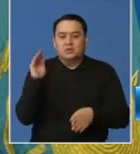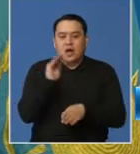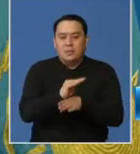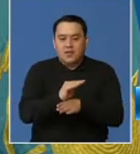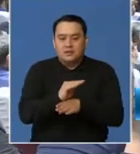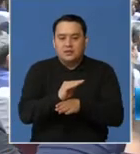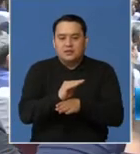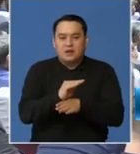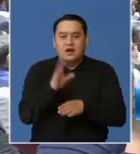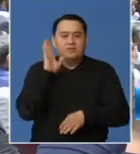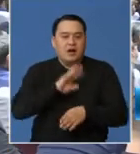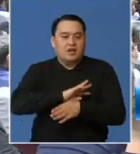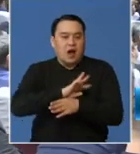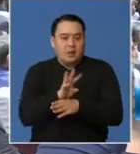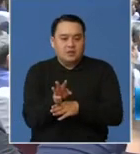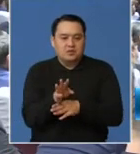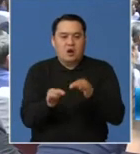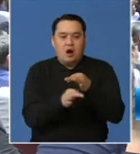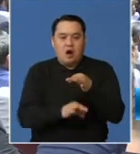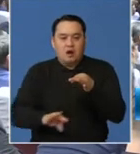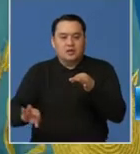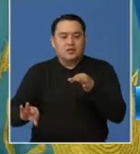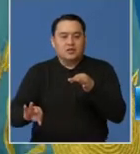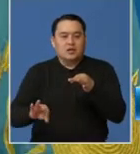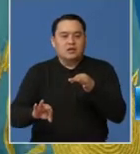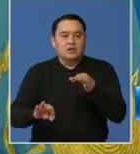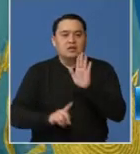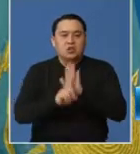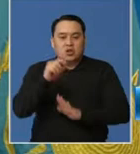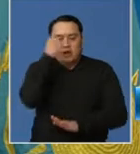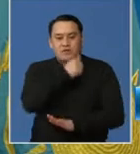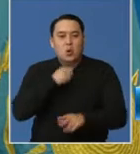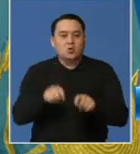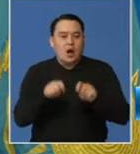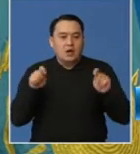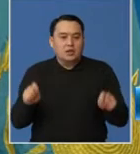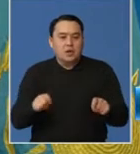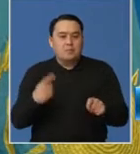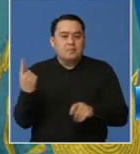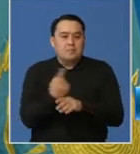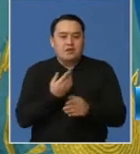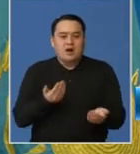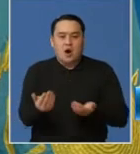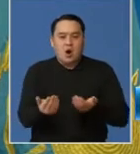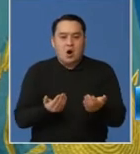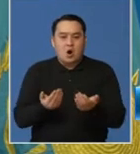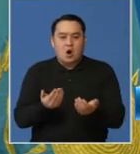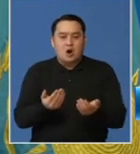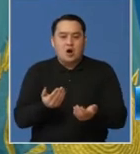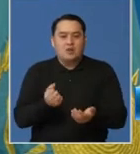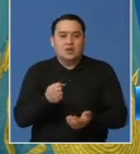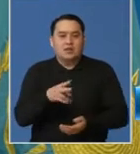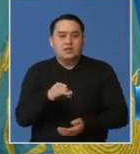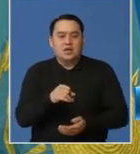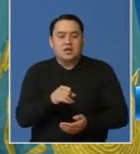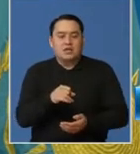дополнительно водоснабжения и канализации. В начале года уже открыли первый горнолыжный парк «Ой-Харагай. Лесная